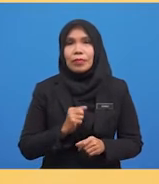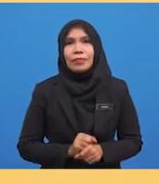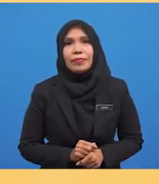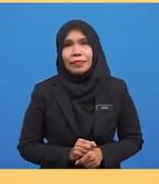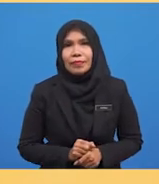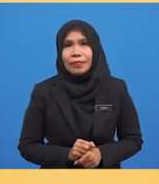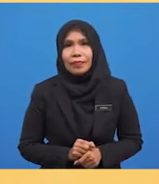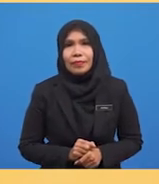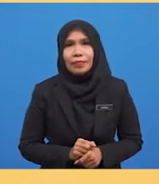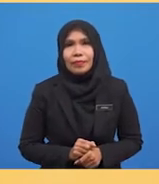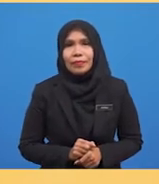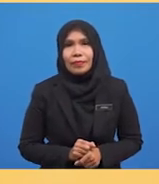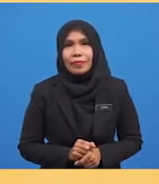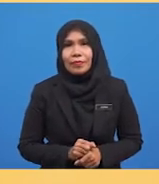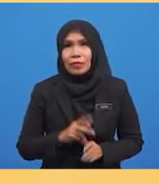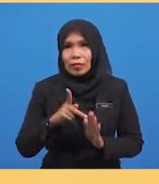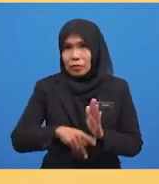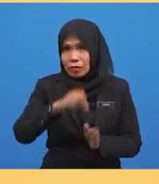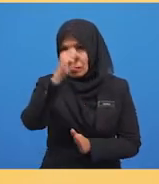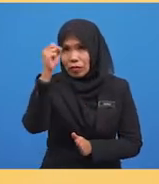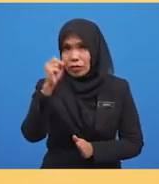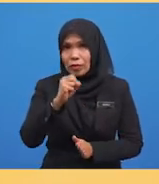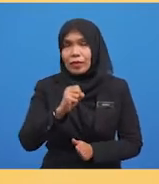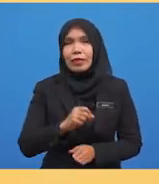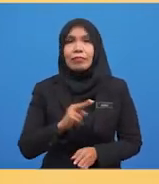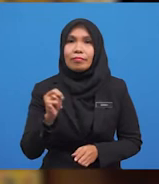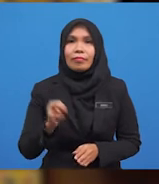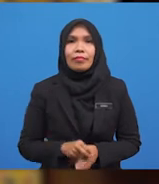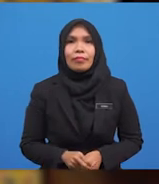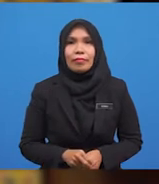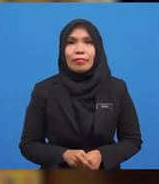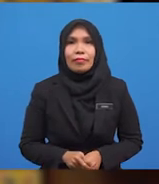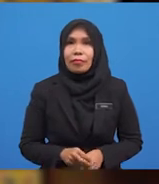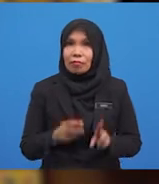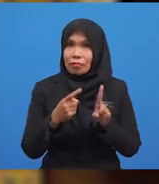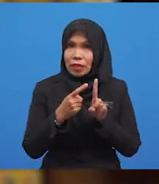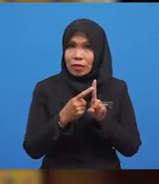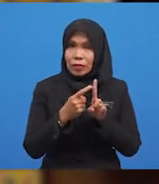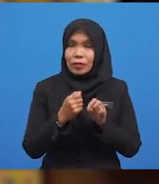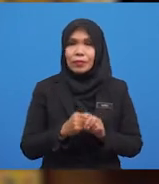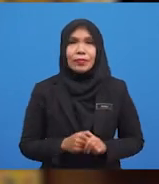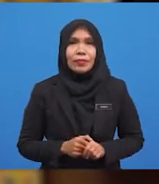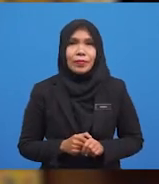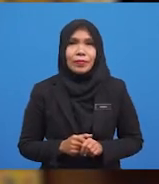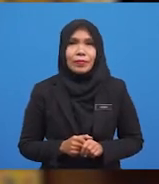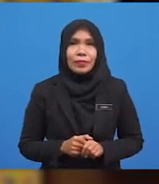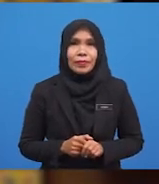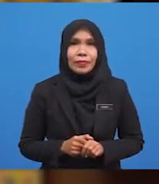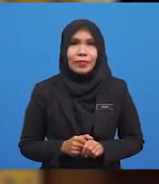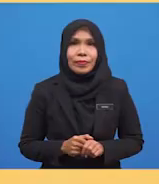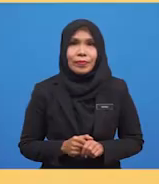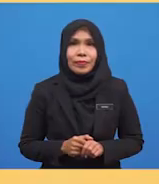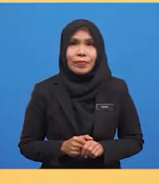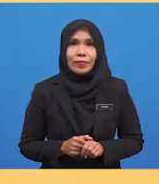yang merupakan pecahan daripada tema tadi. Persoalan pertama dalam seloka ini